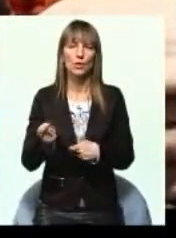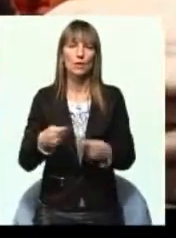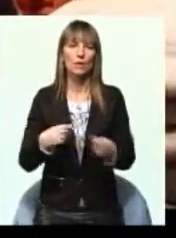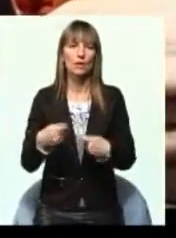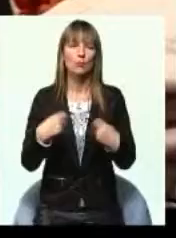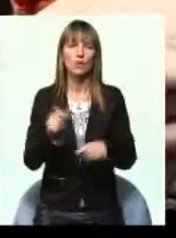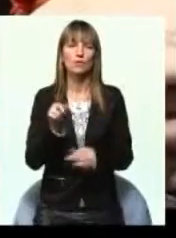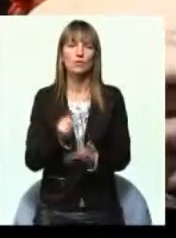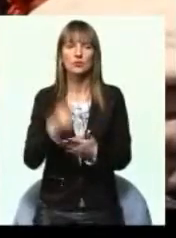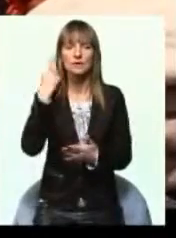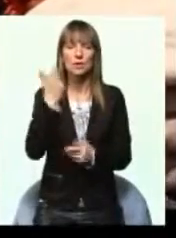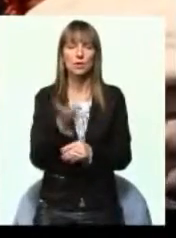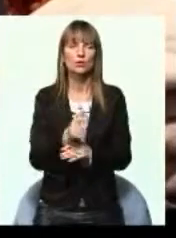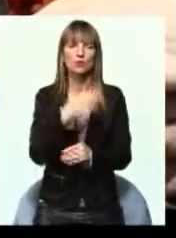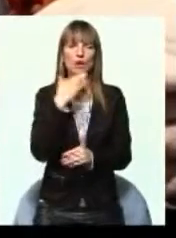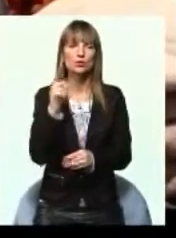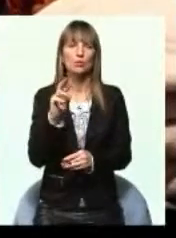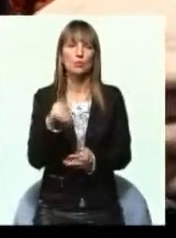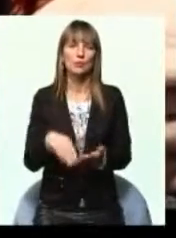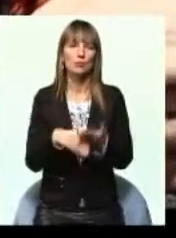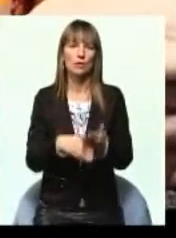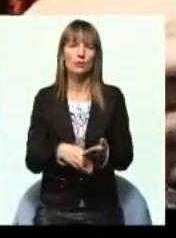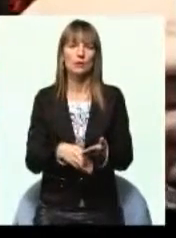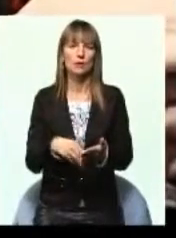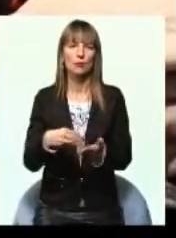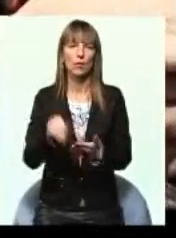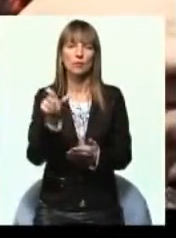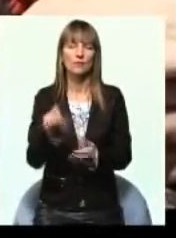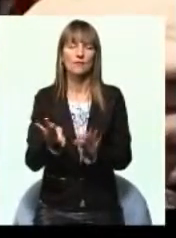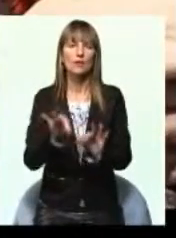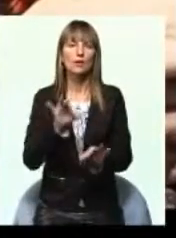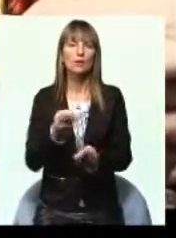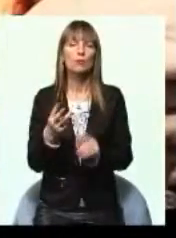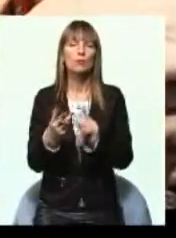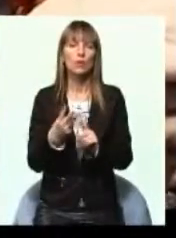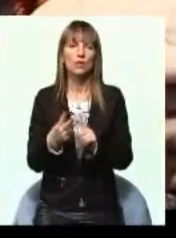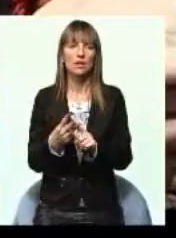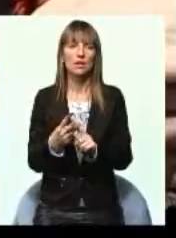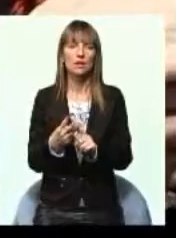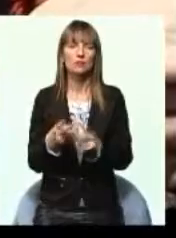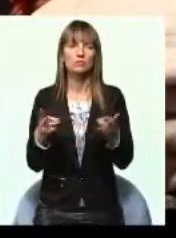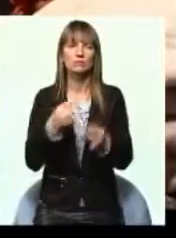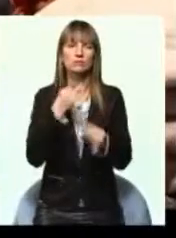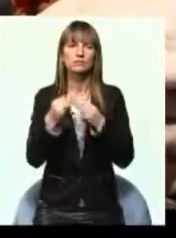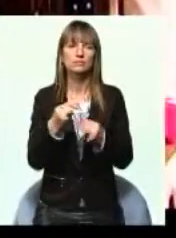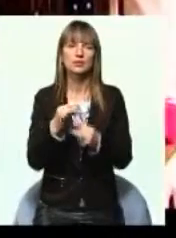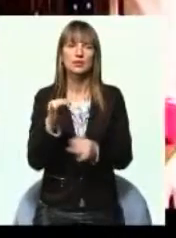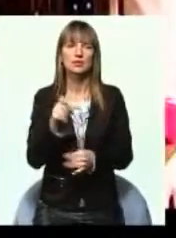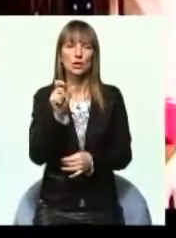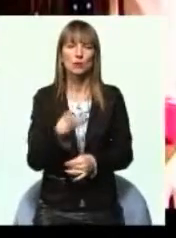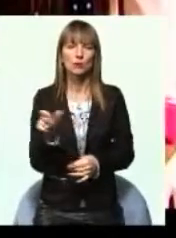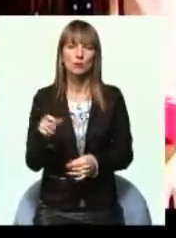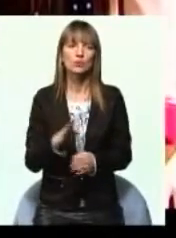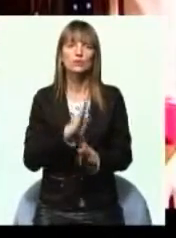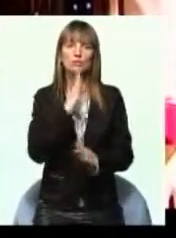повинен знати дуже багато, аби допомогти покупцеві обрати його. По-третє, доводиться спілкуватися із клієнтами,